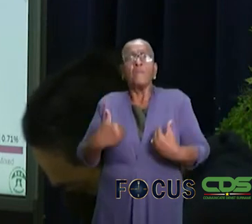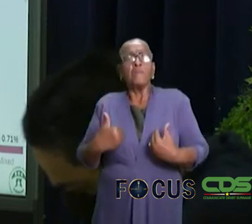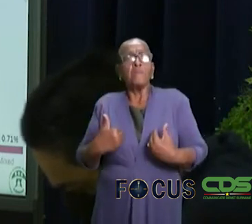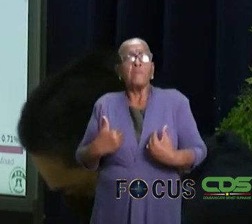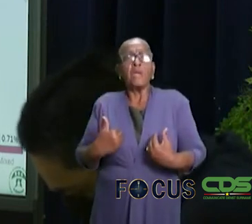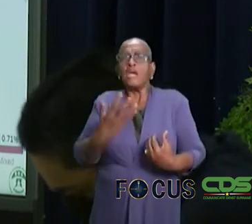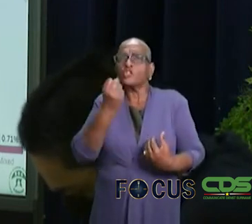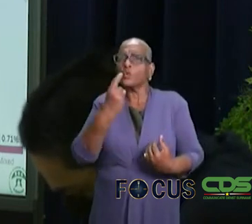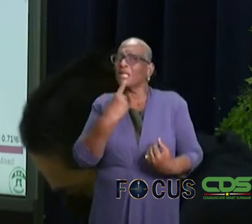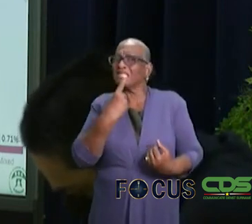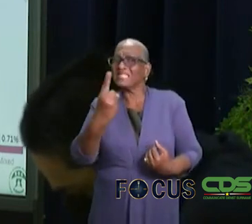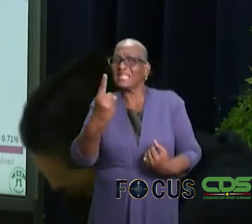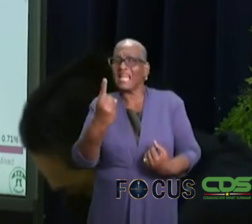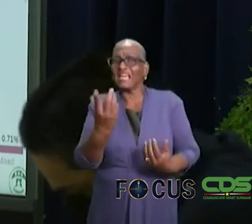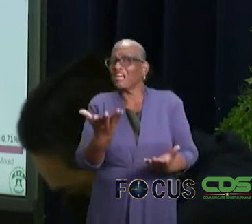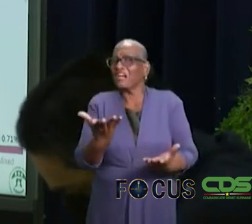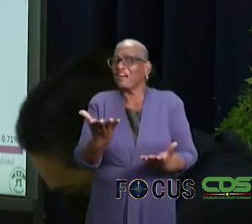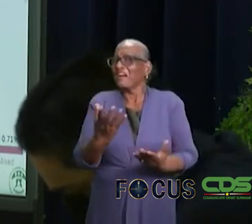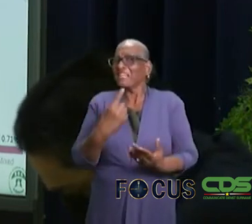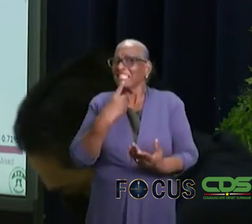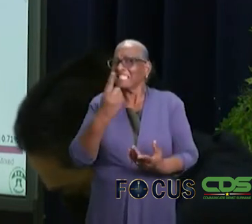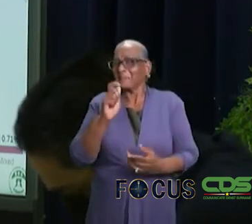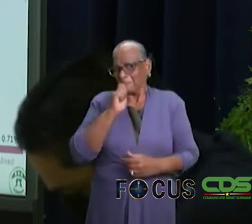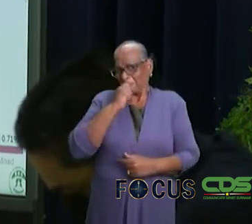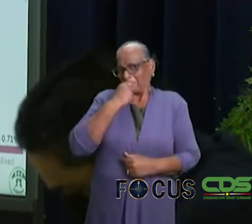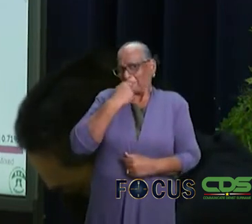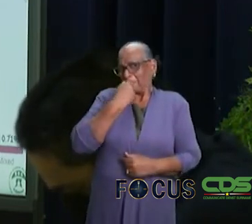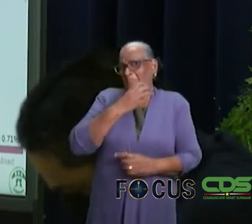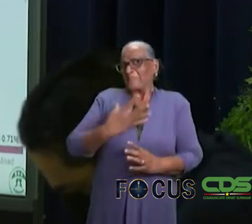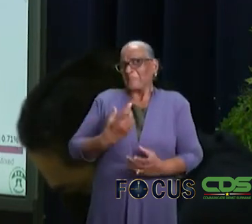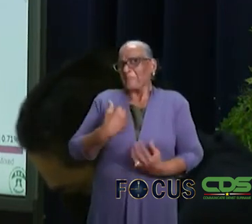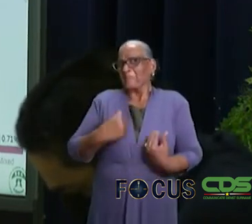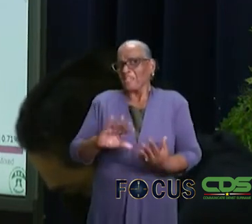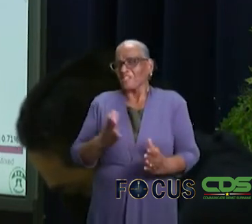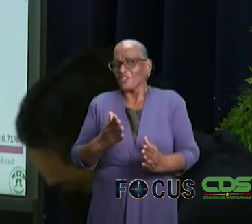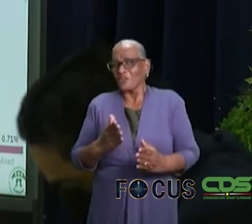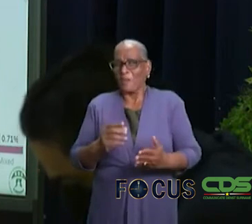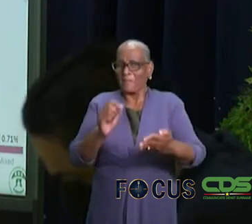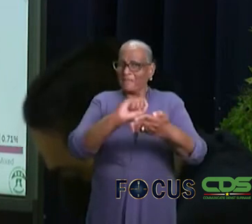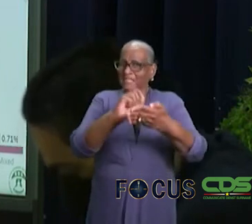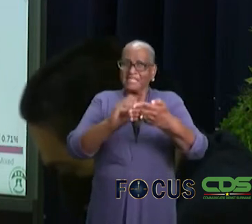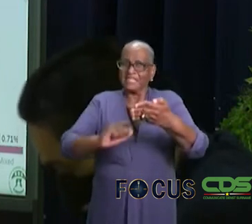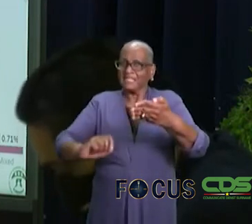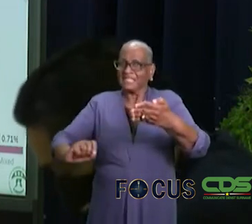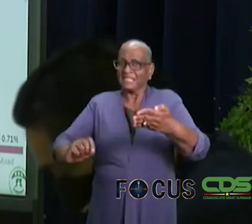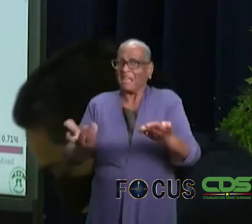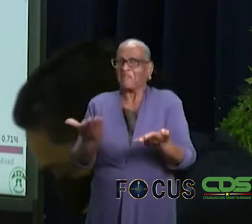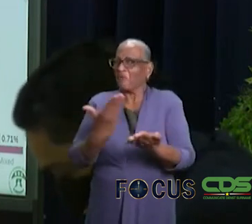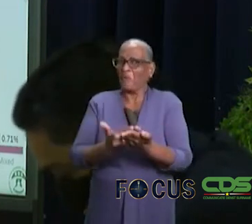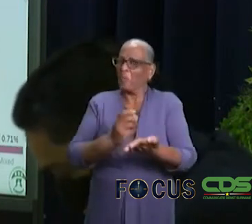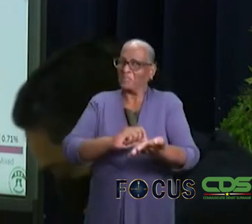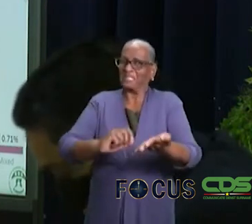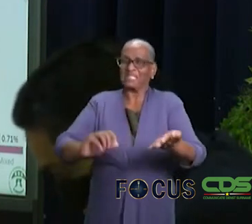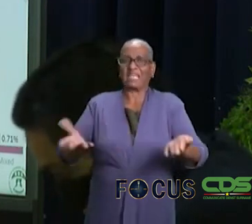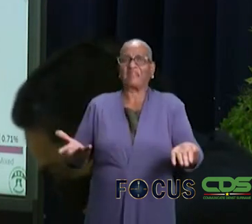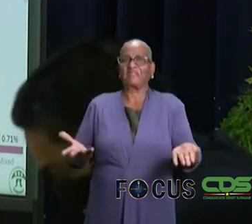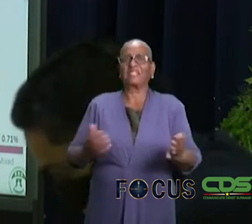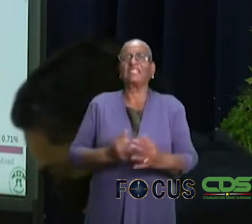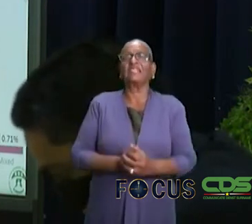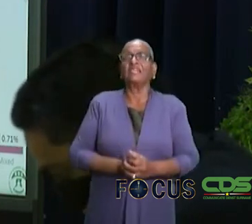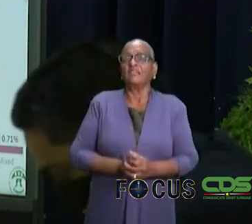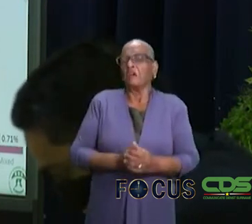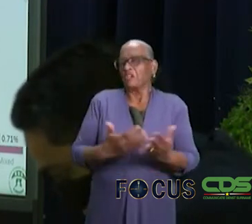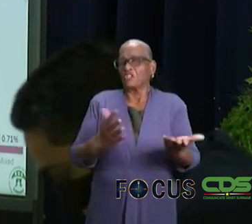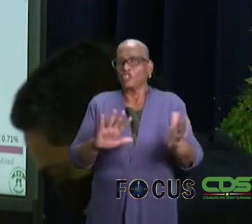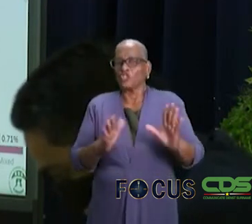willen aangeven wat de etniciteit is. En een deel dat misschien niet goed verwerkt is. We zien dat wat percentage is, gewoon absolute percentages,